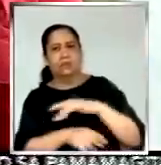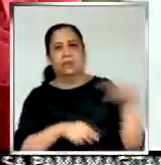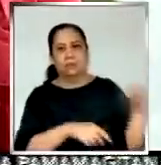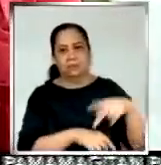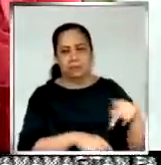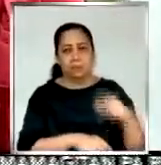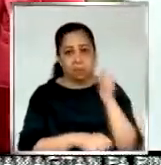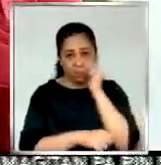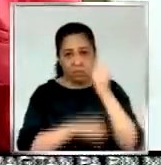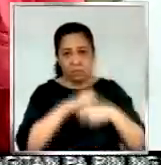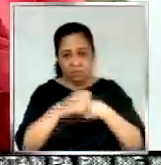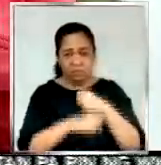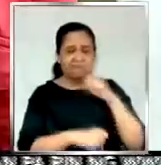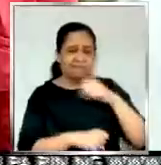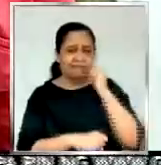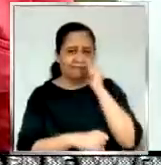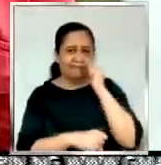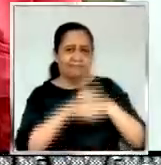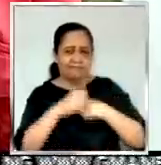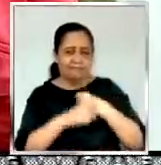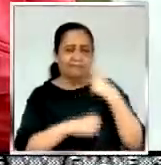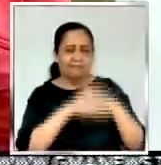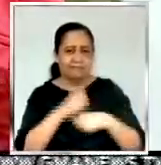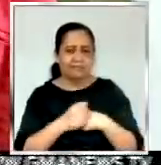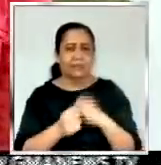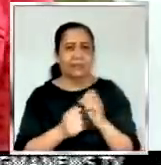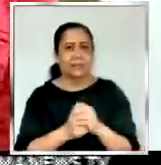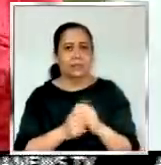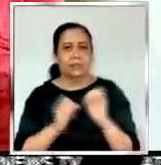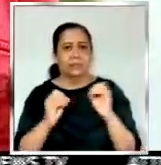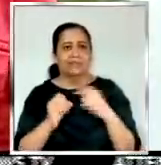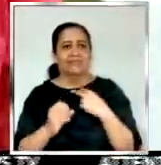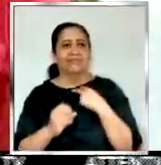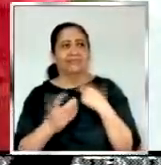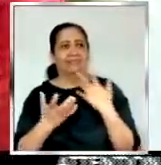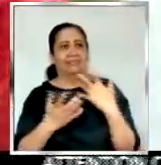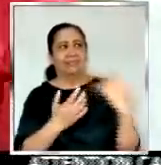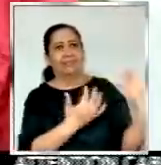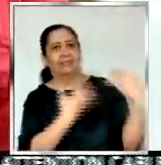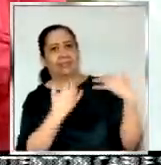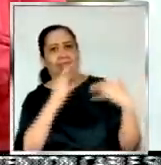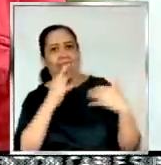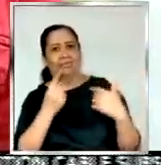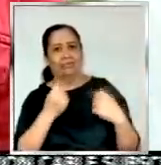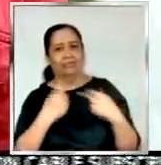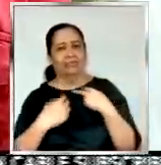Taon-taon po yan. Oh. Tapos ala po kami labasan ng tubig eh, kaya nakukulong yung